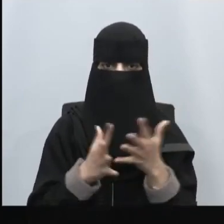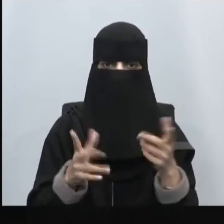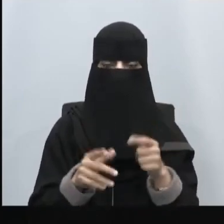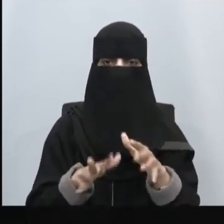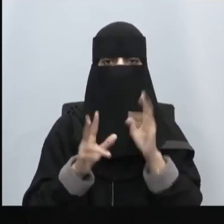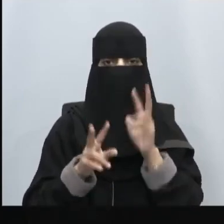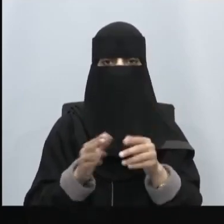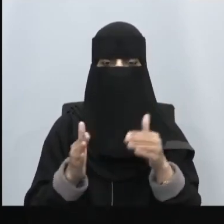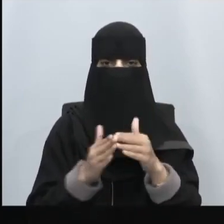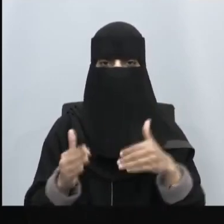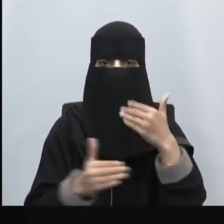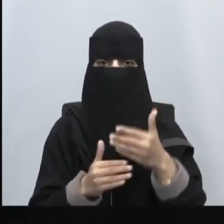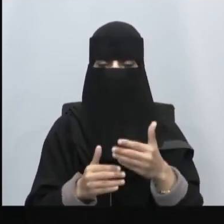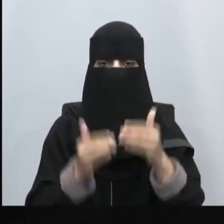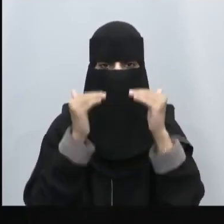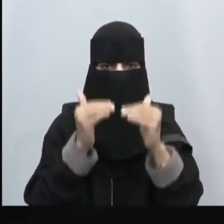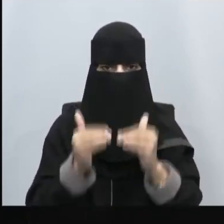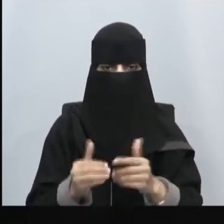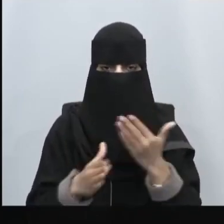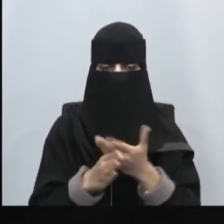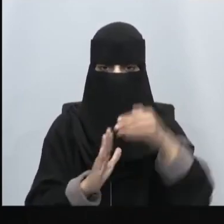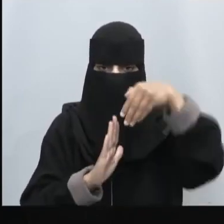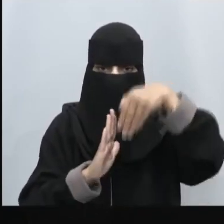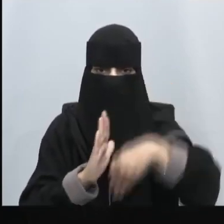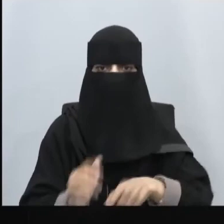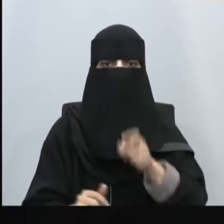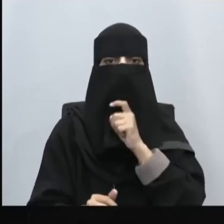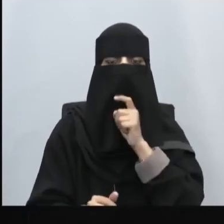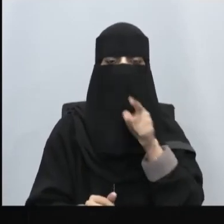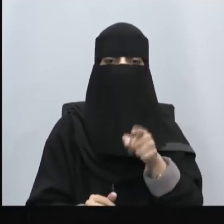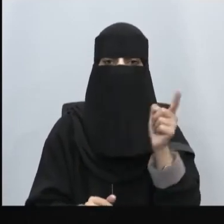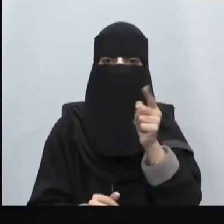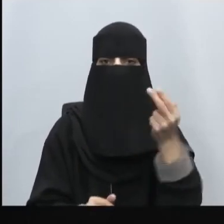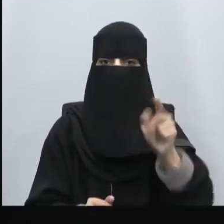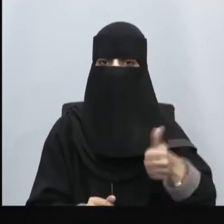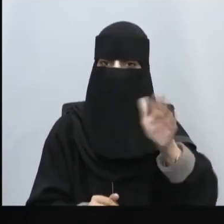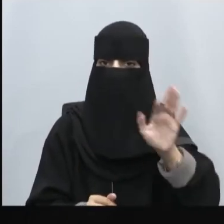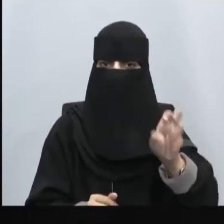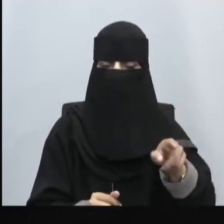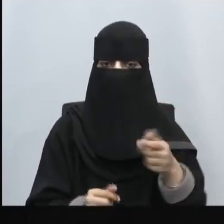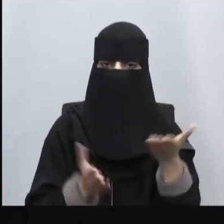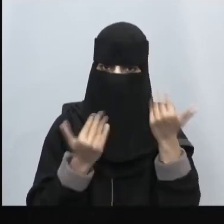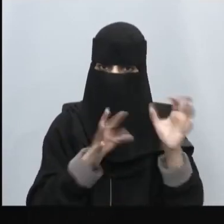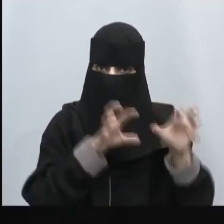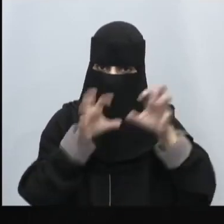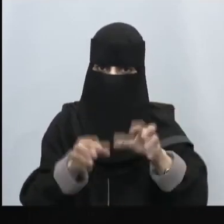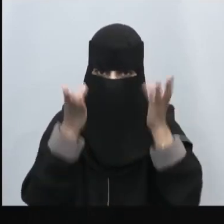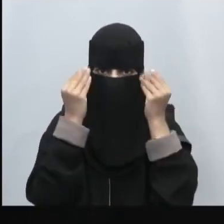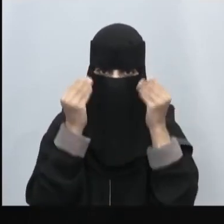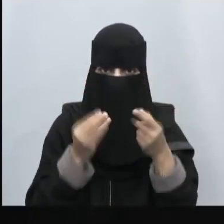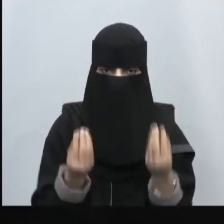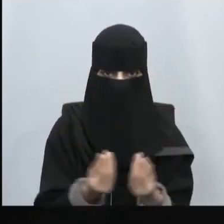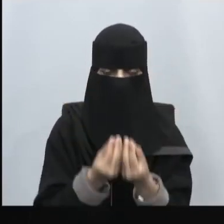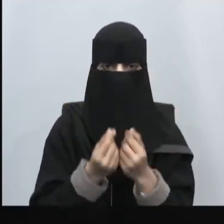من النتائج التي ترتبت على ضعف الدوله العباسيه نسترجع معلومات درسنا لهذا اليوم